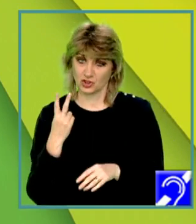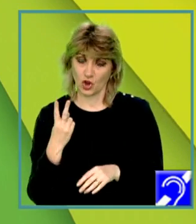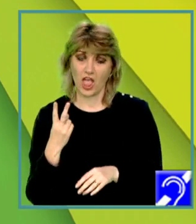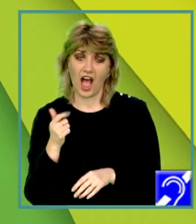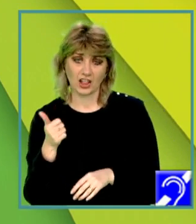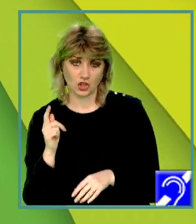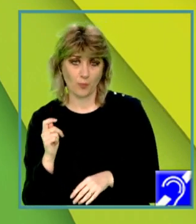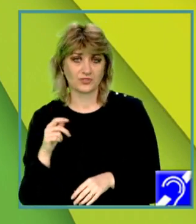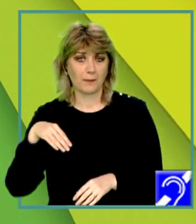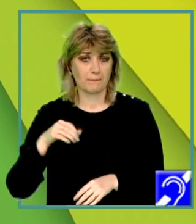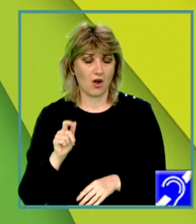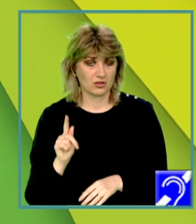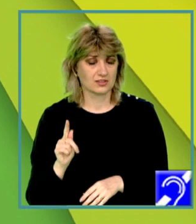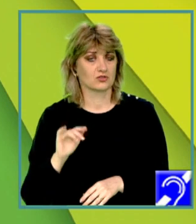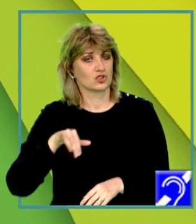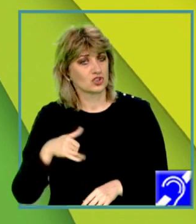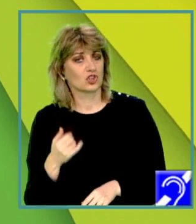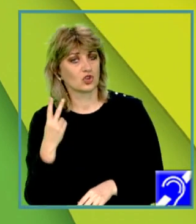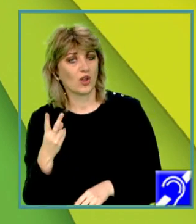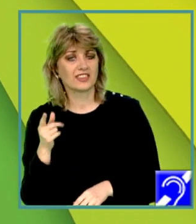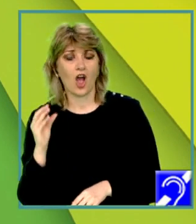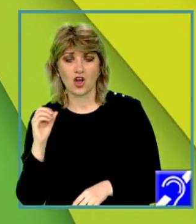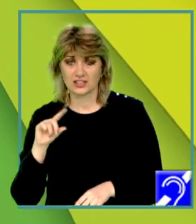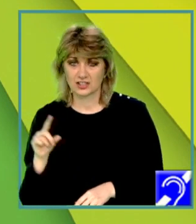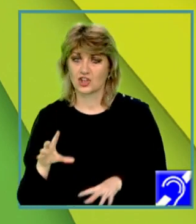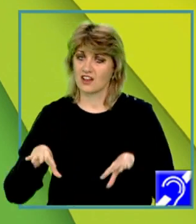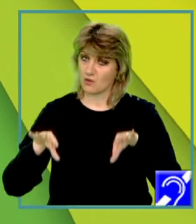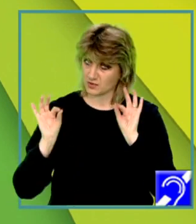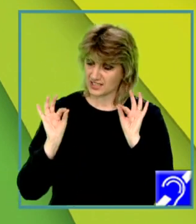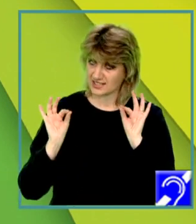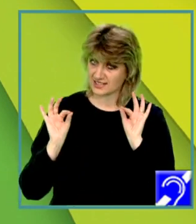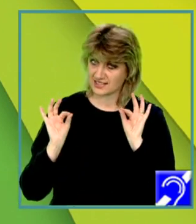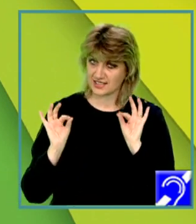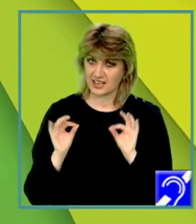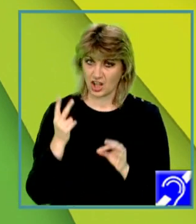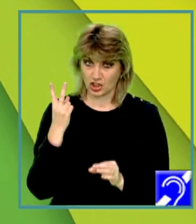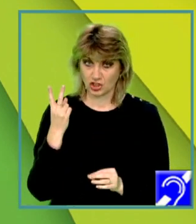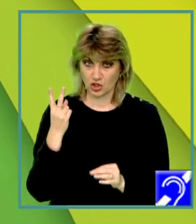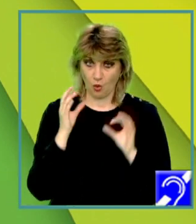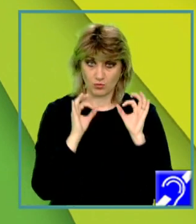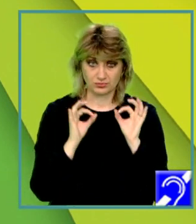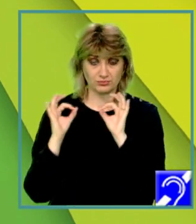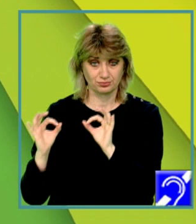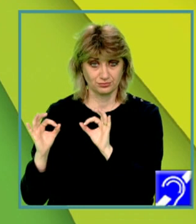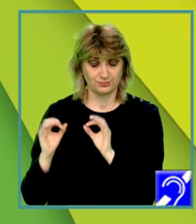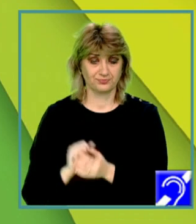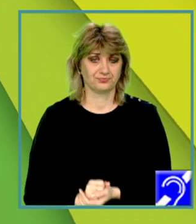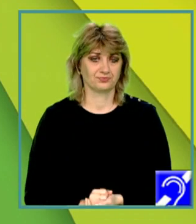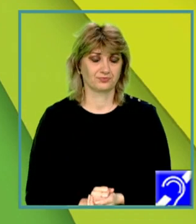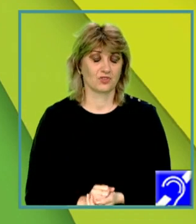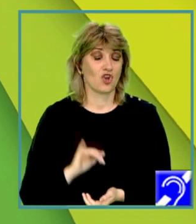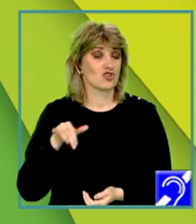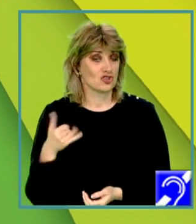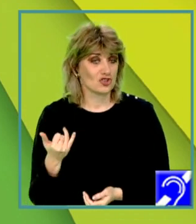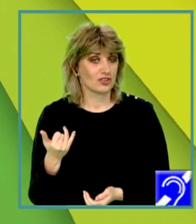și doi atomi de oxigen acestea îl vom găsi în două particule de oxid de magneziu și